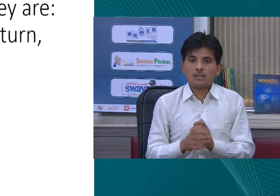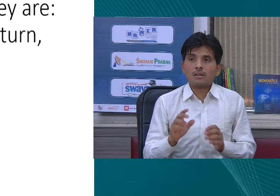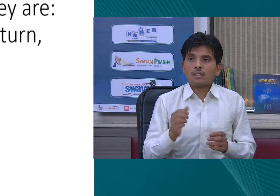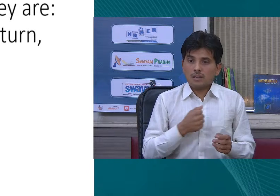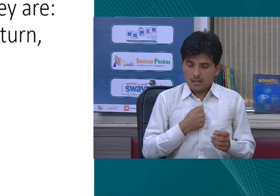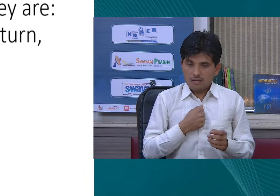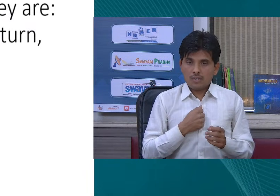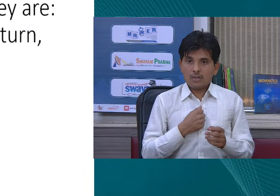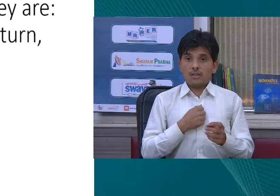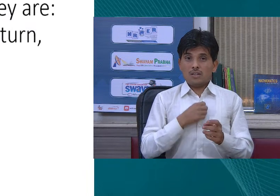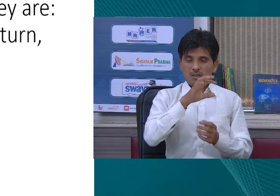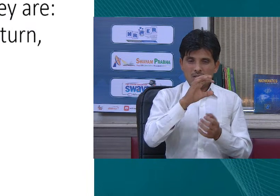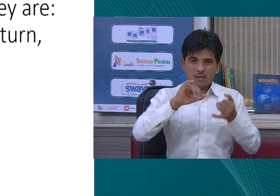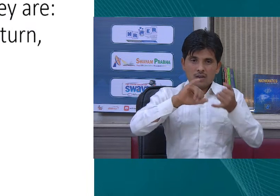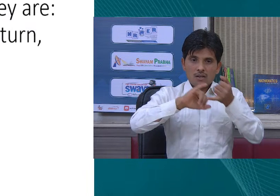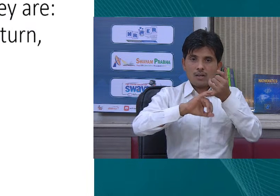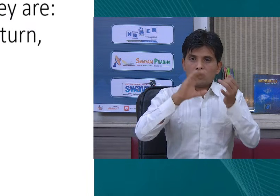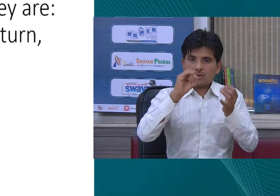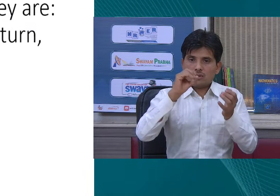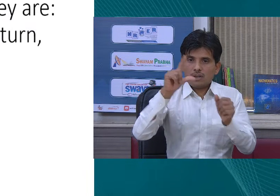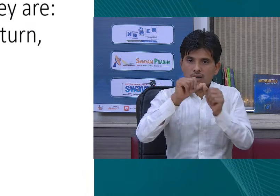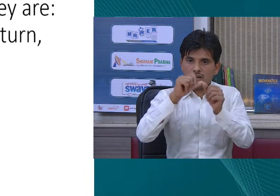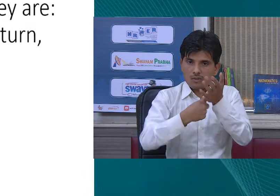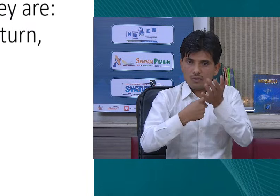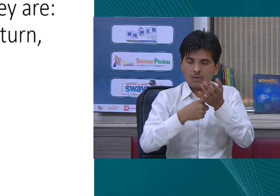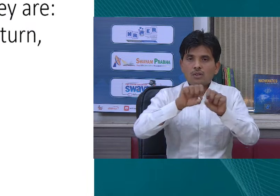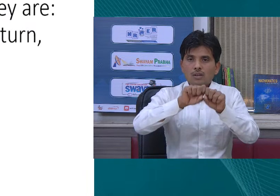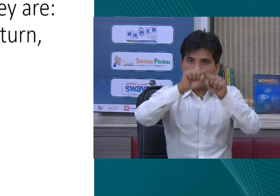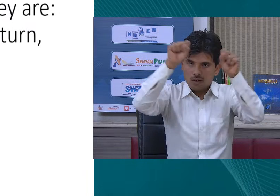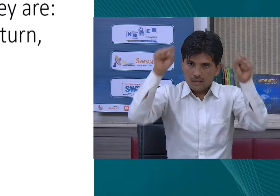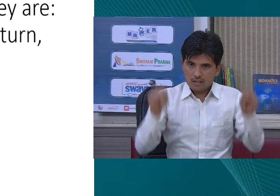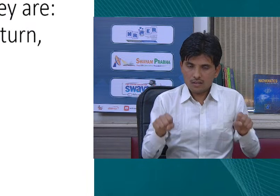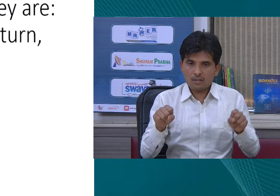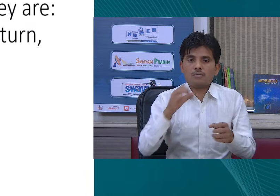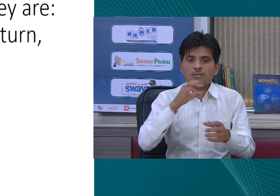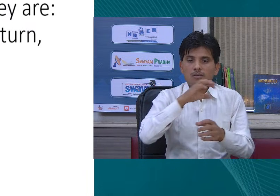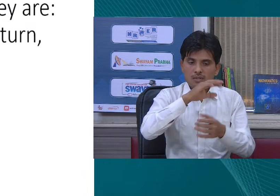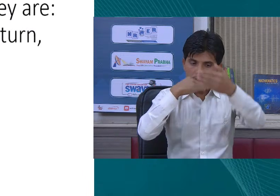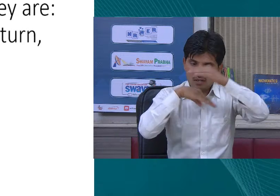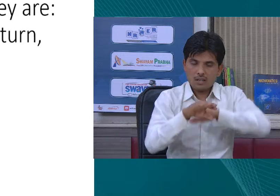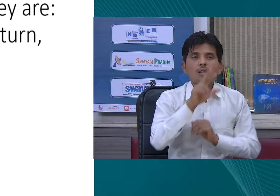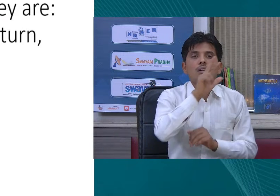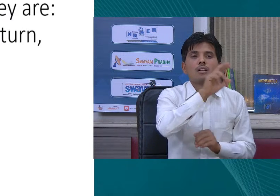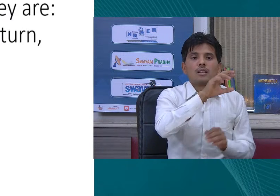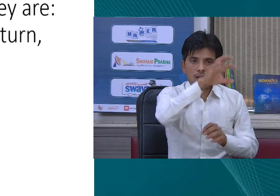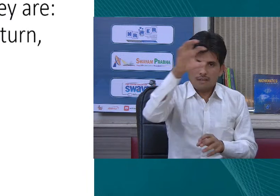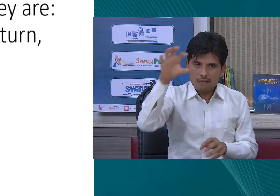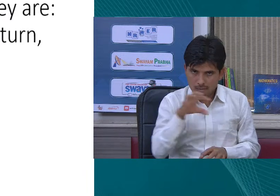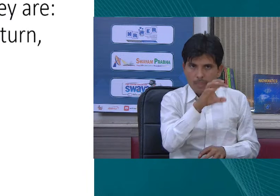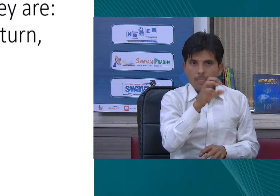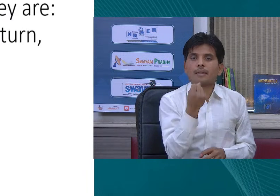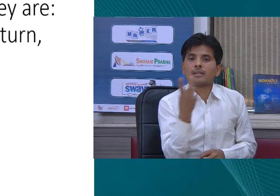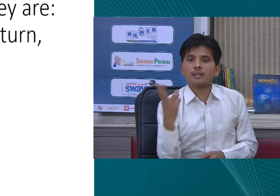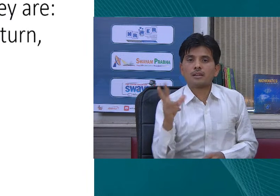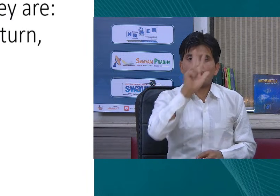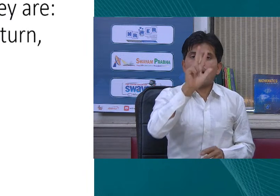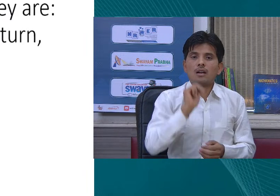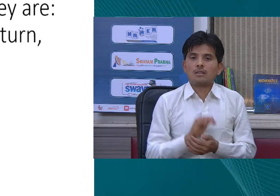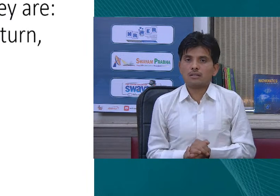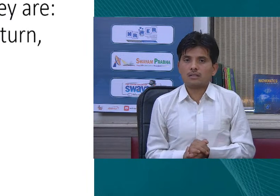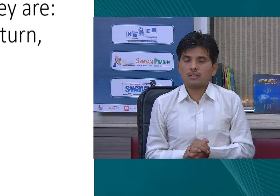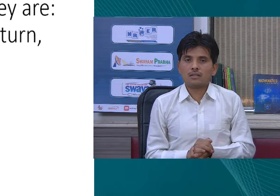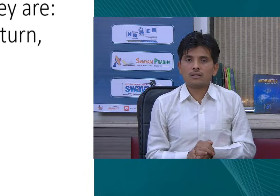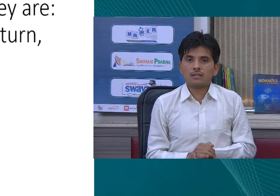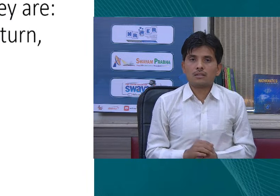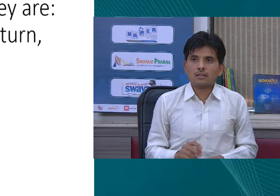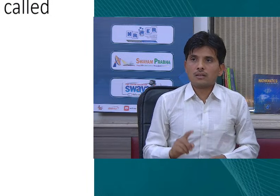8 planets या 8 ग्रह है, and they are in the order of their distance from the sun. They